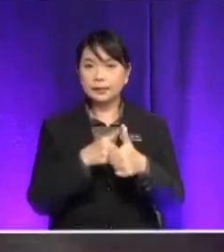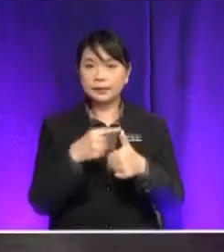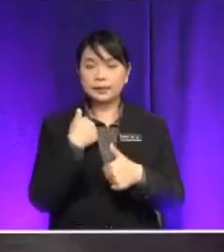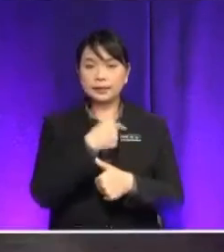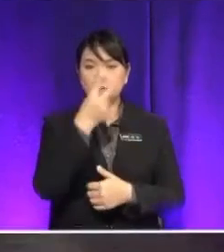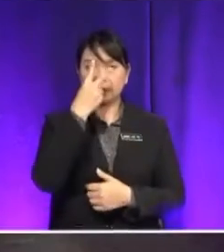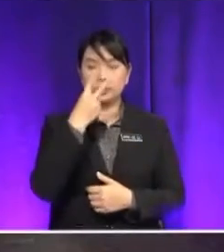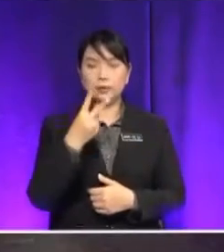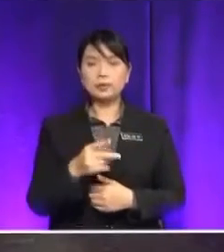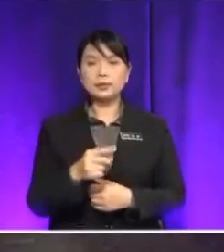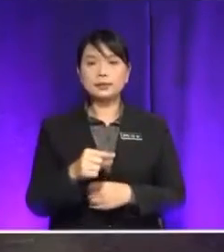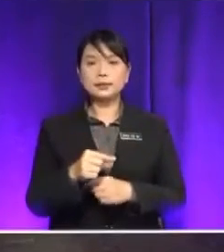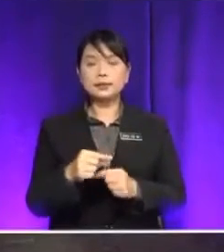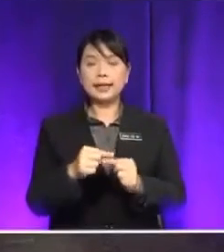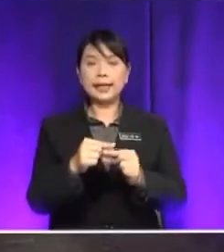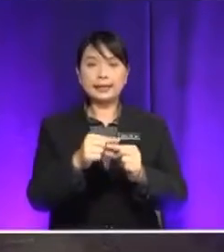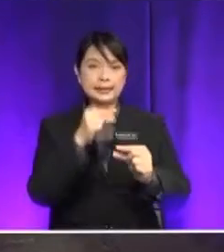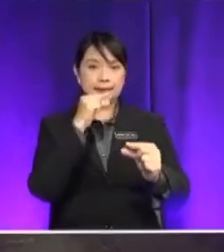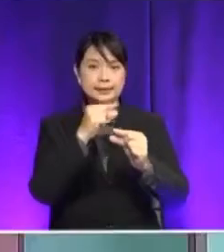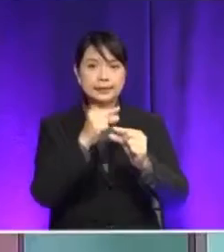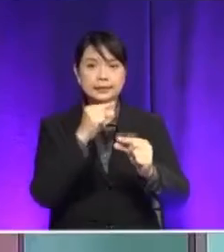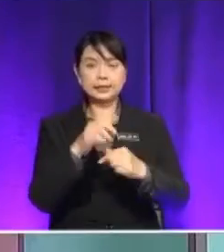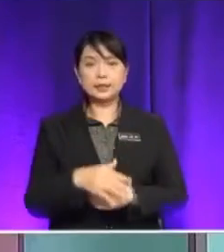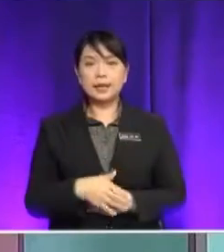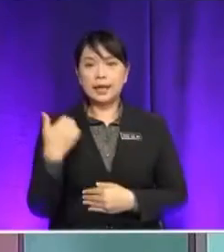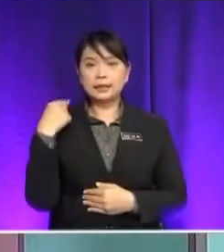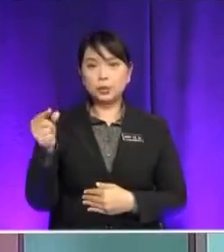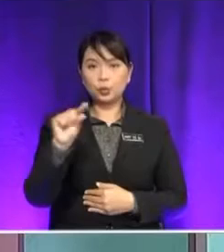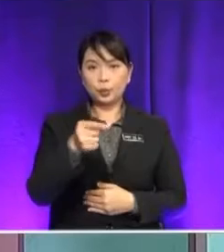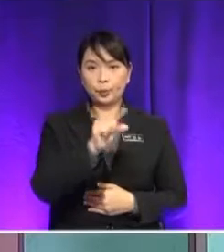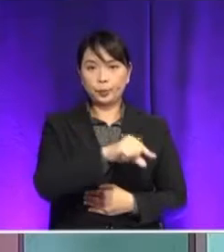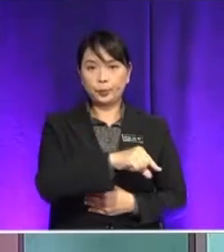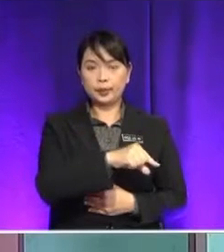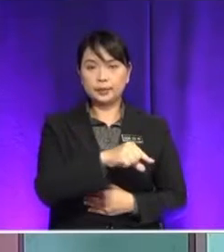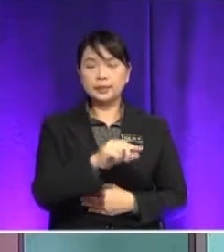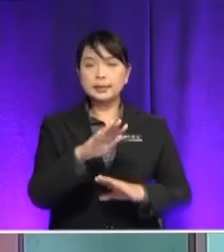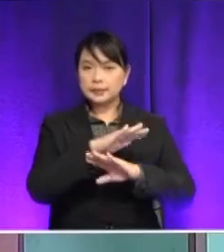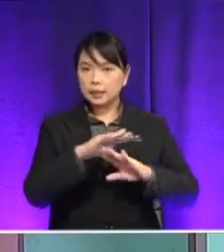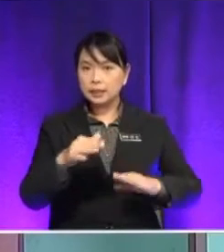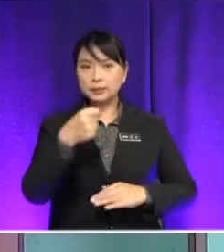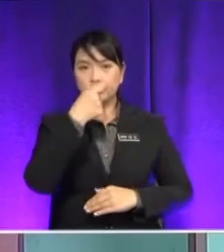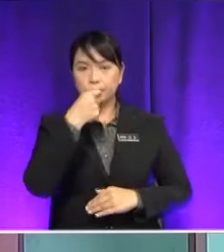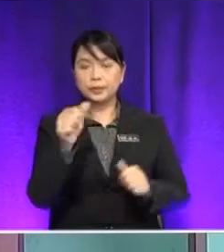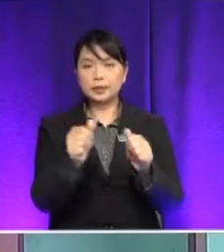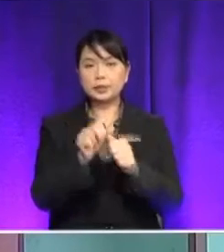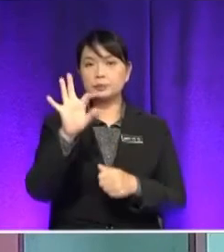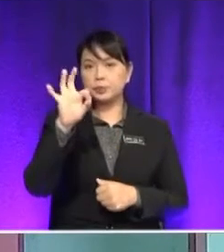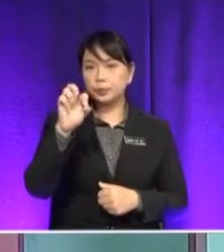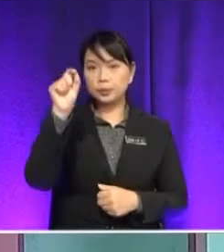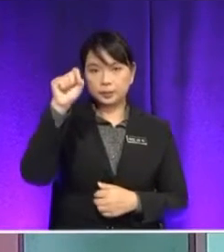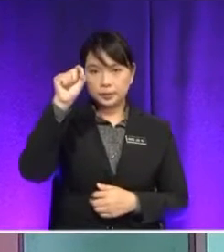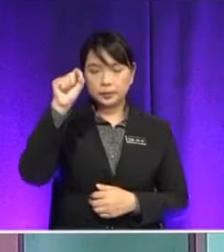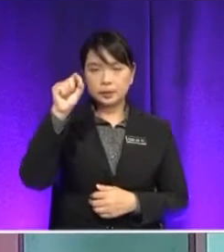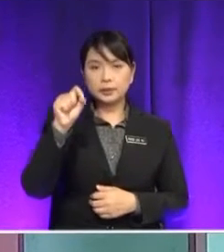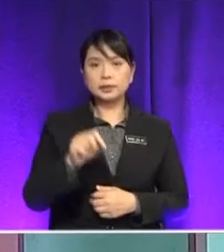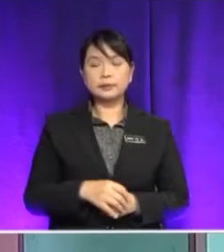garis nomornya ke masjid transkete Oke oke Ada gelombang 7 disini dia jangan terpengaruh dengan 90° nih diambil